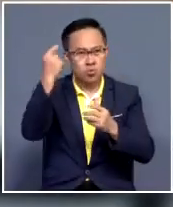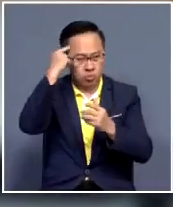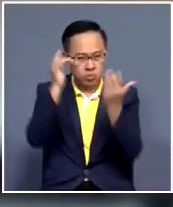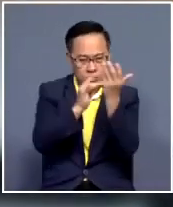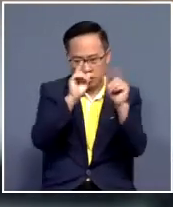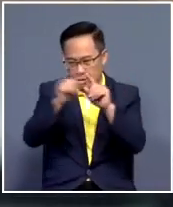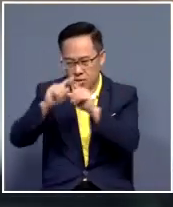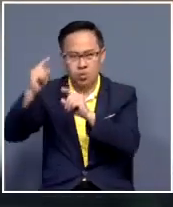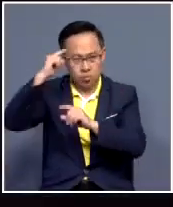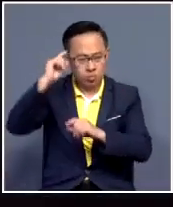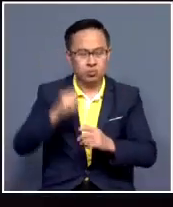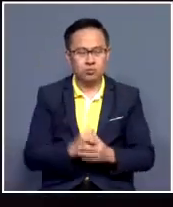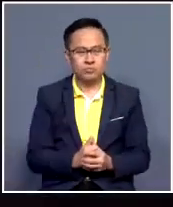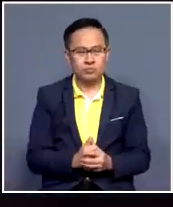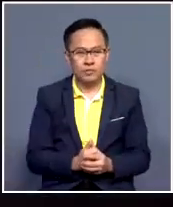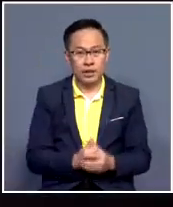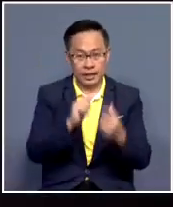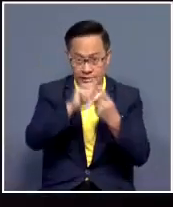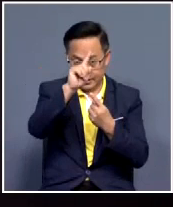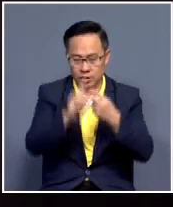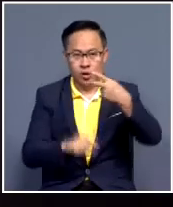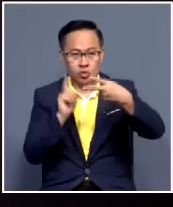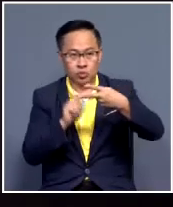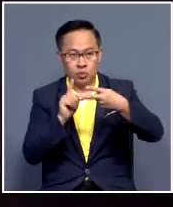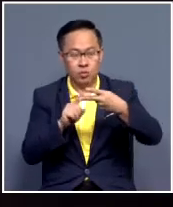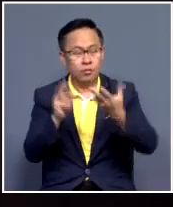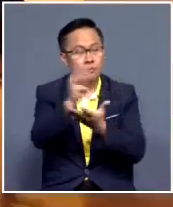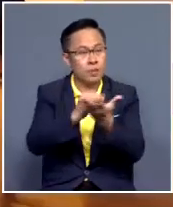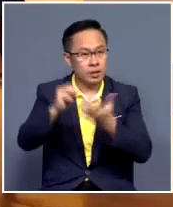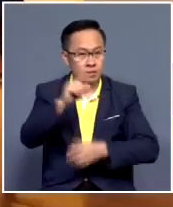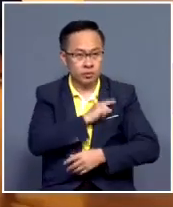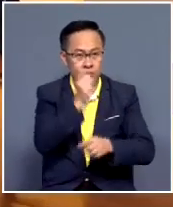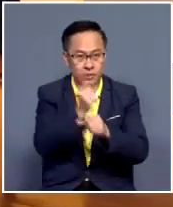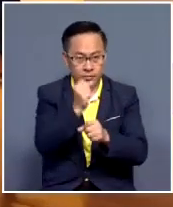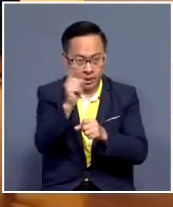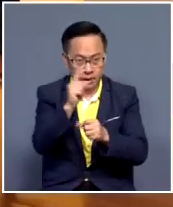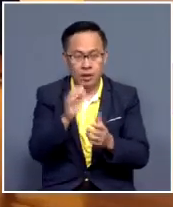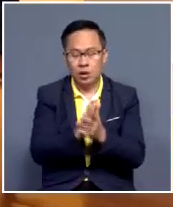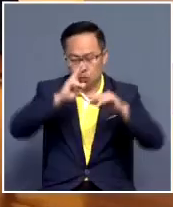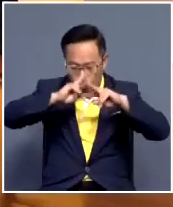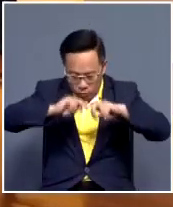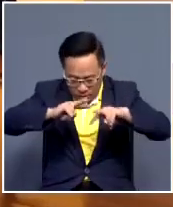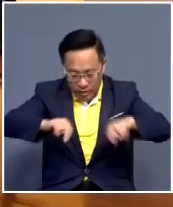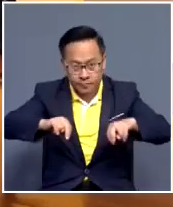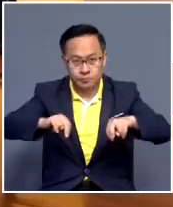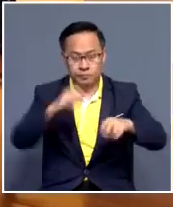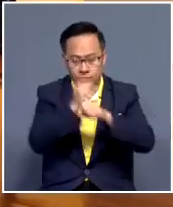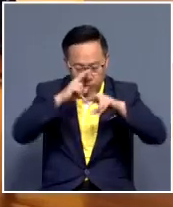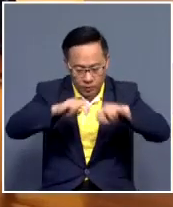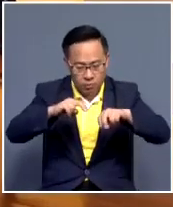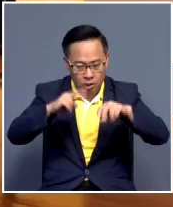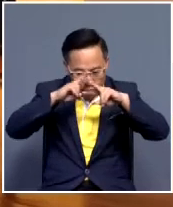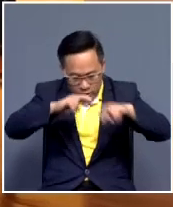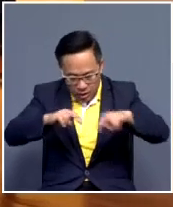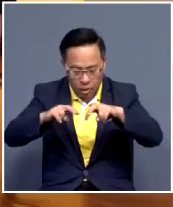ยีนะครับในขณะเดียวกันเนี่ยอีกหน้าที่ของสถาบันอุดมศึกษาคือว่าเราต้องทำงานวิจัยเพื่อสร้างองค์ความรู้